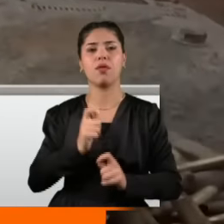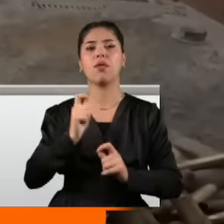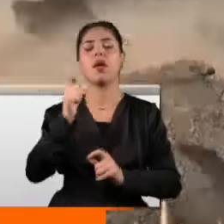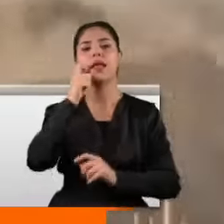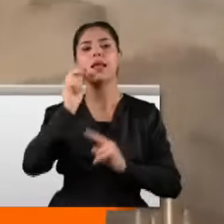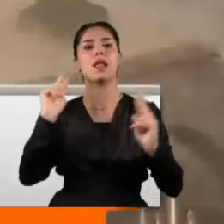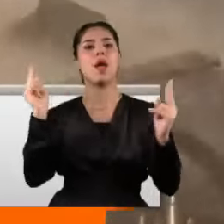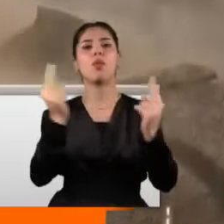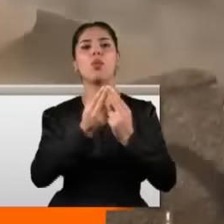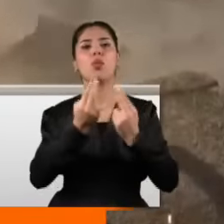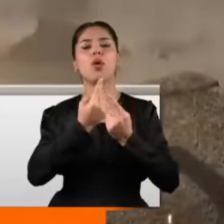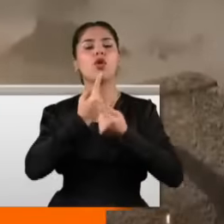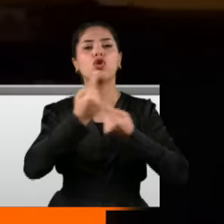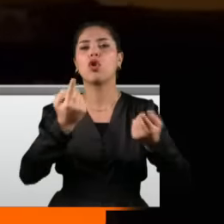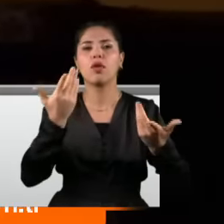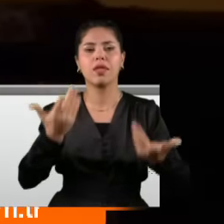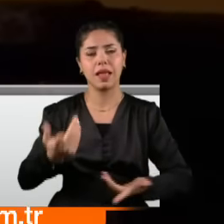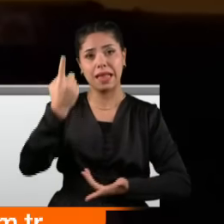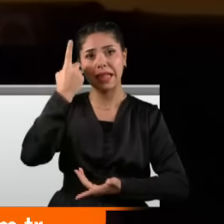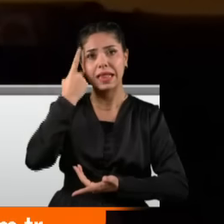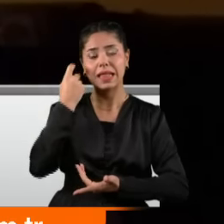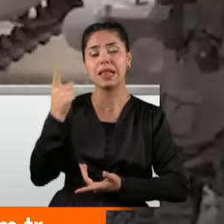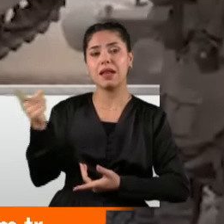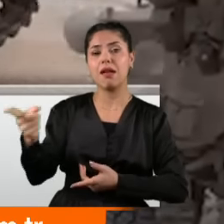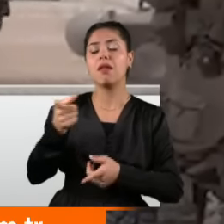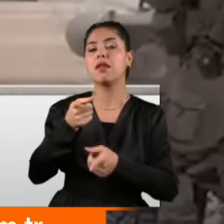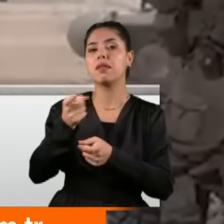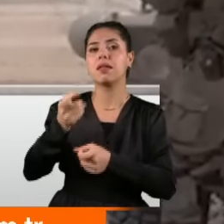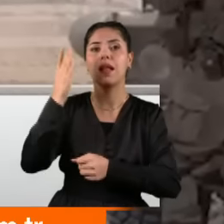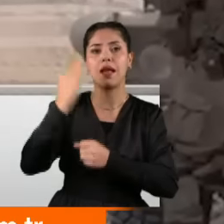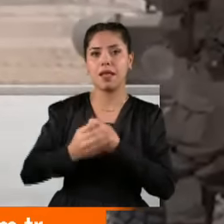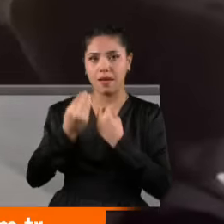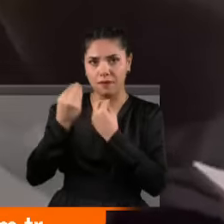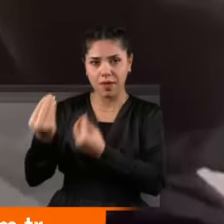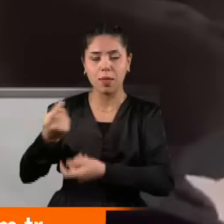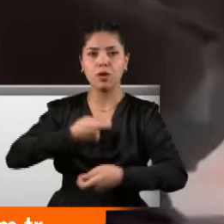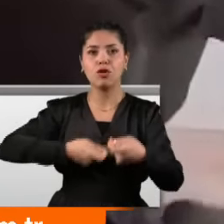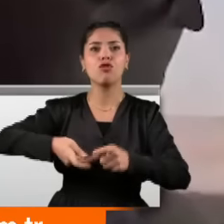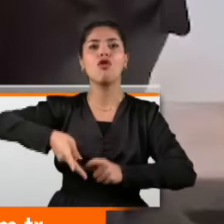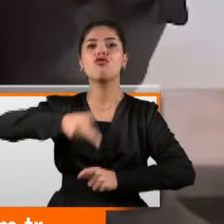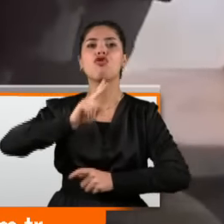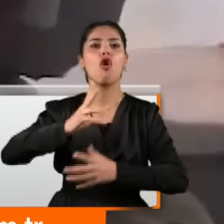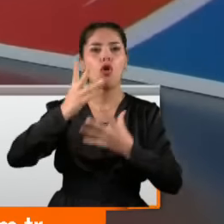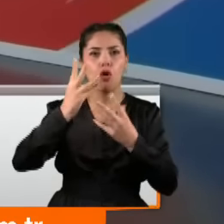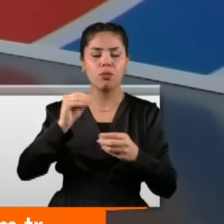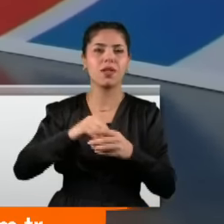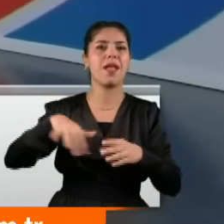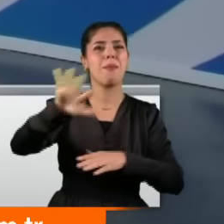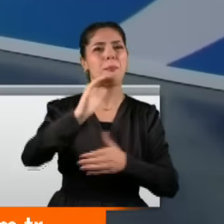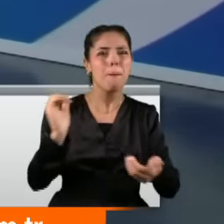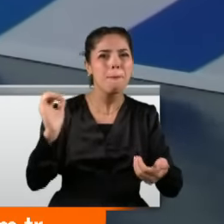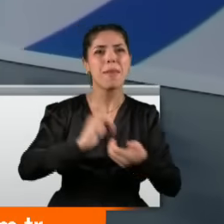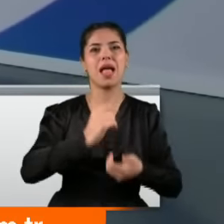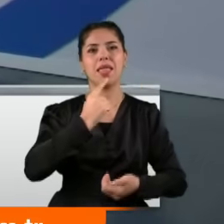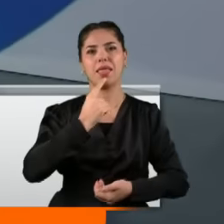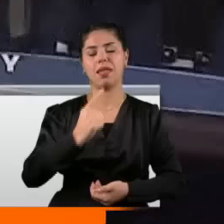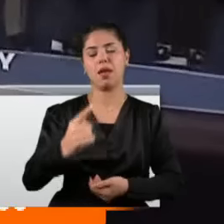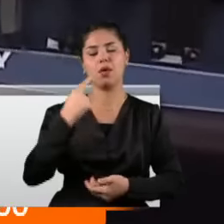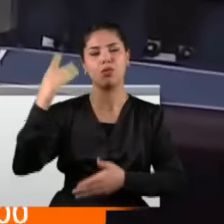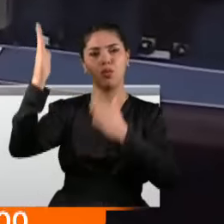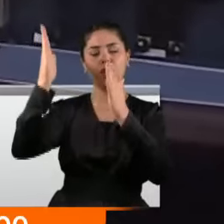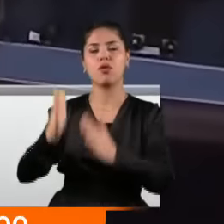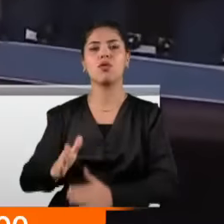dünyasını İsrail'e silah ambargosu uygulanması ve ticaretin sonlandırılması konusunda birlik olmaya çağırdı. Erdoğan yalnızca Kasım